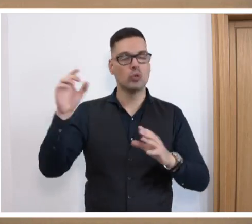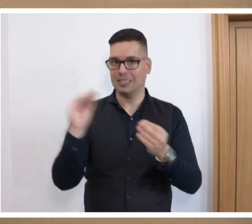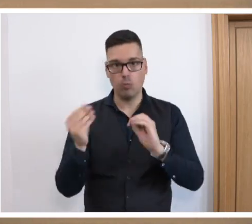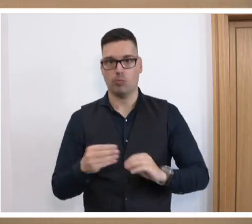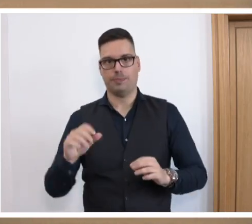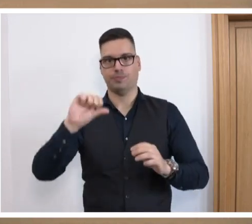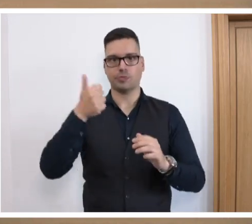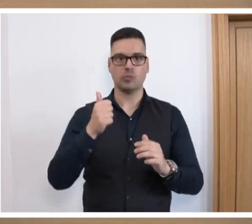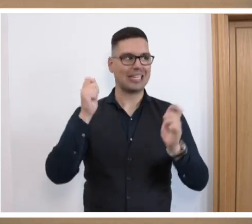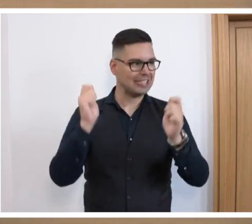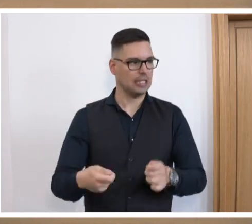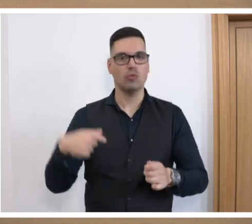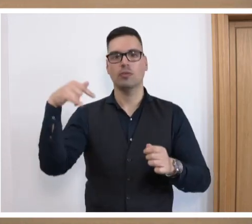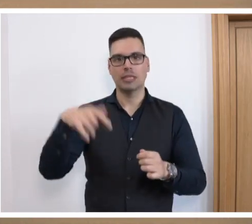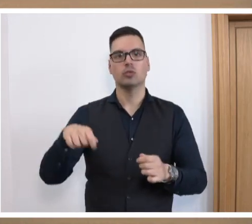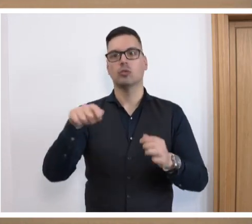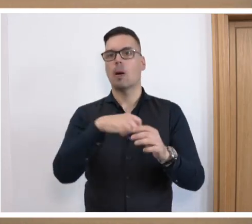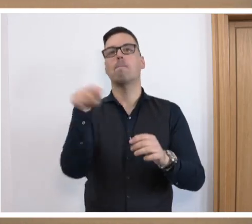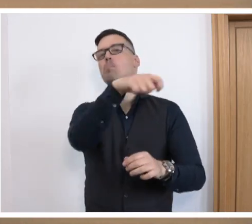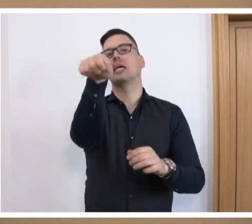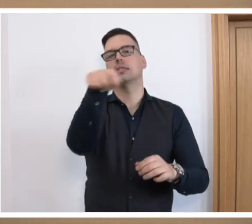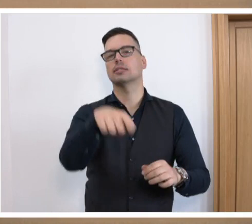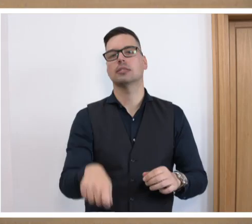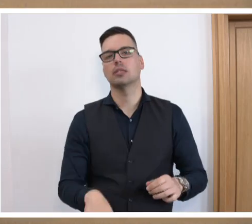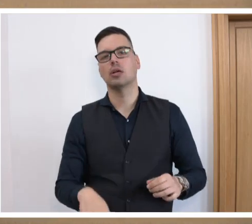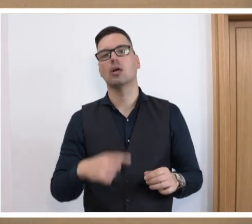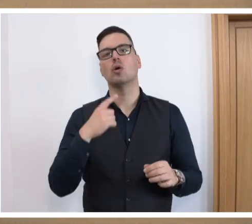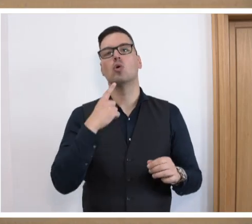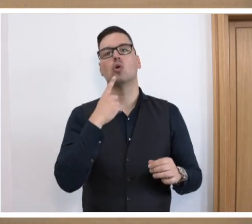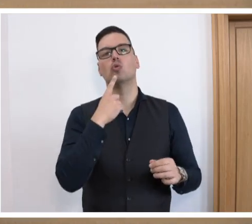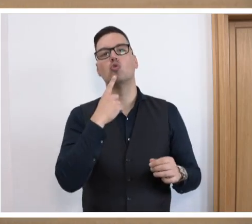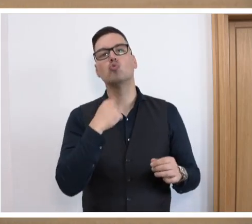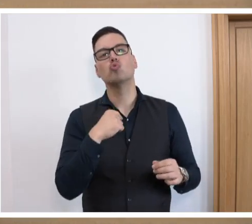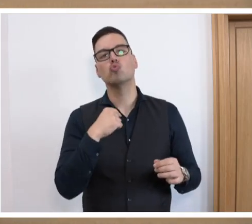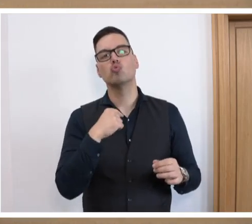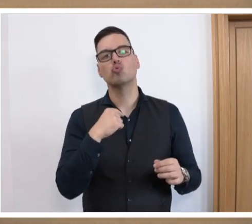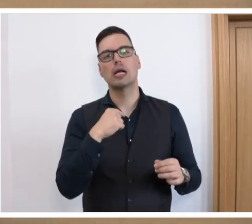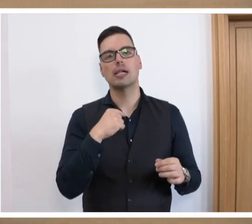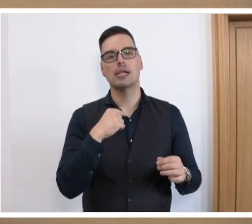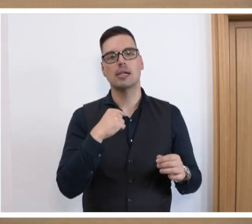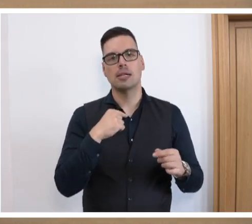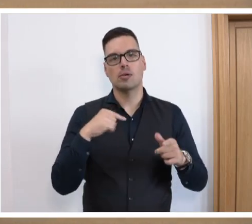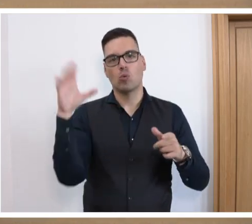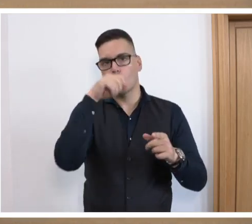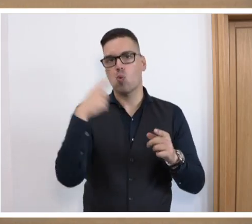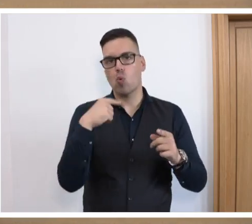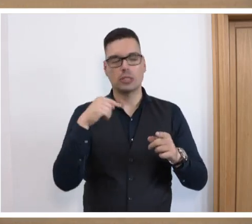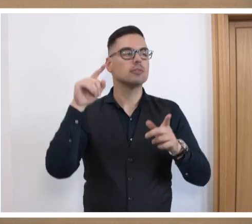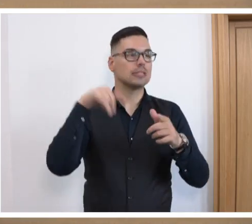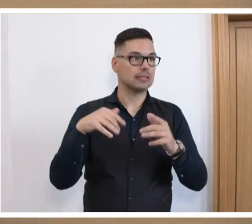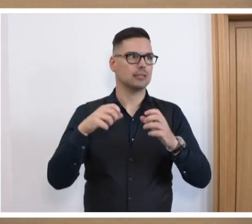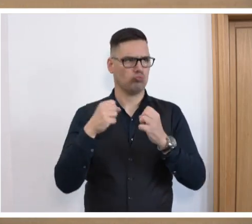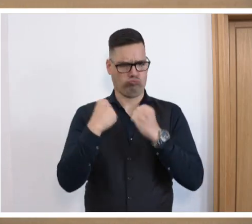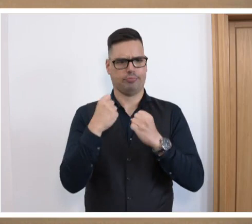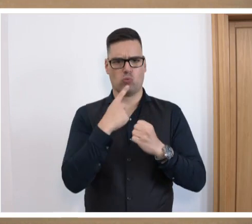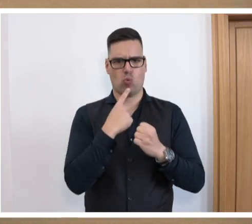ersten Entwurf werden nun überpinselt. Aus einem dunkelroten Entwurf wird jetzt ein kräftig roter Entwurf. Da ist